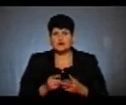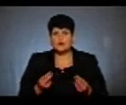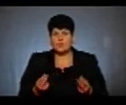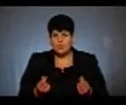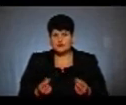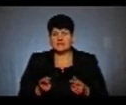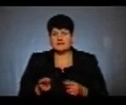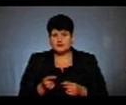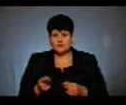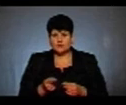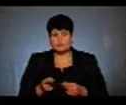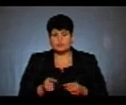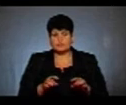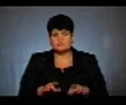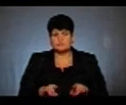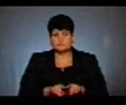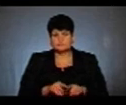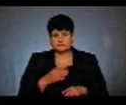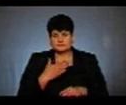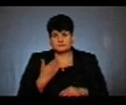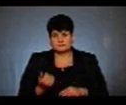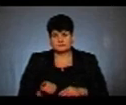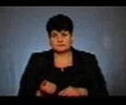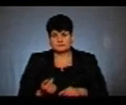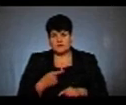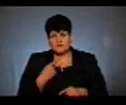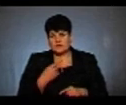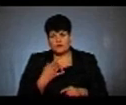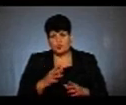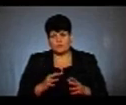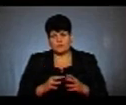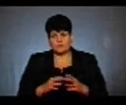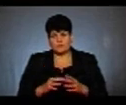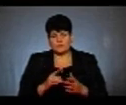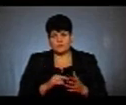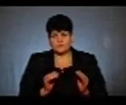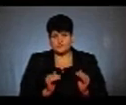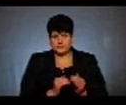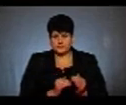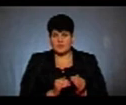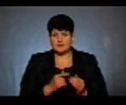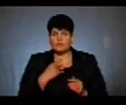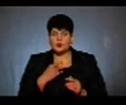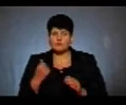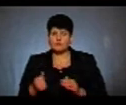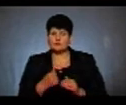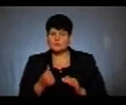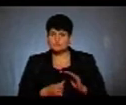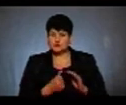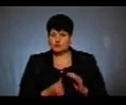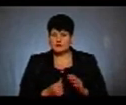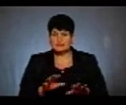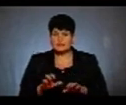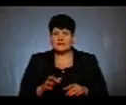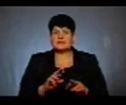і в Тернополі не розв'язана, я не кажучи вже про якісь менші населені пункти. Ви зазначили, зокрема, про безпритульних тварин.